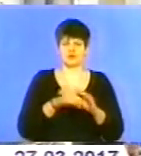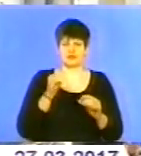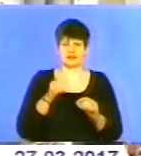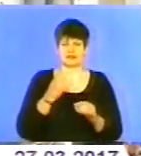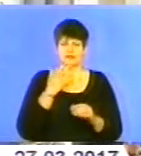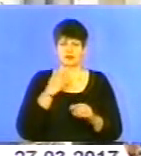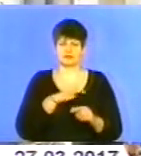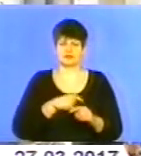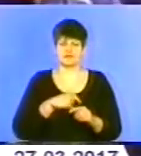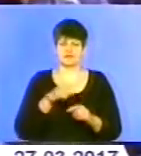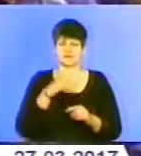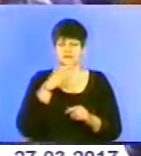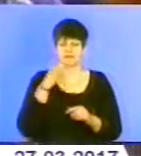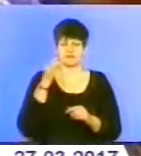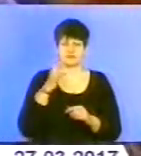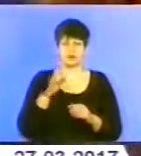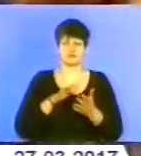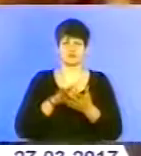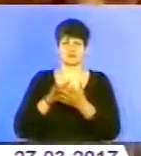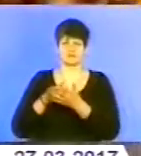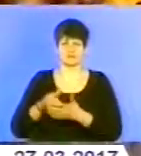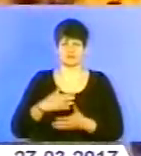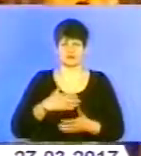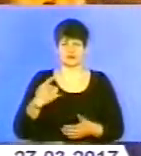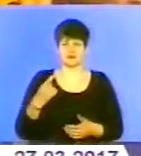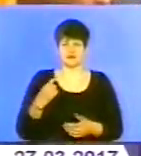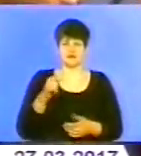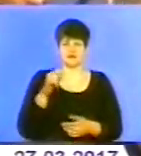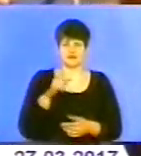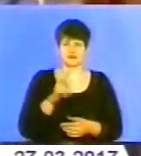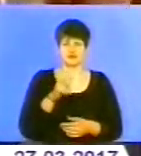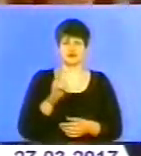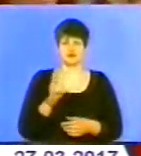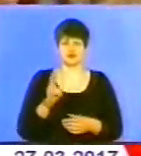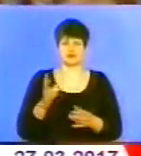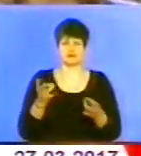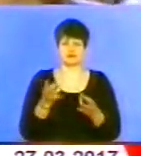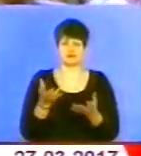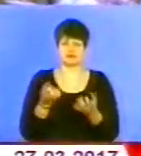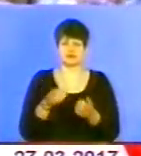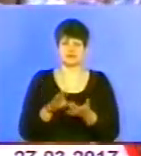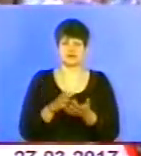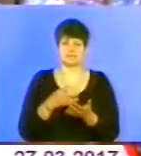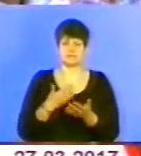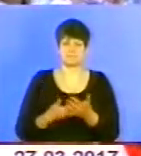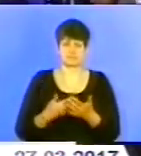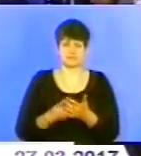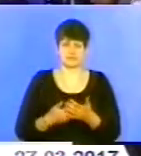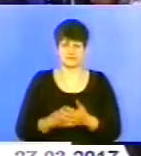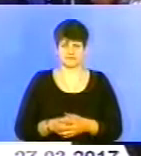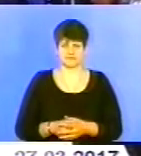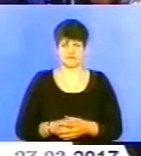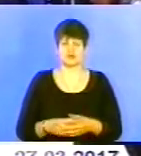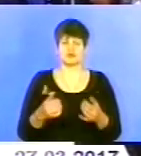депутатом. Він неодноразово подорожував нашим краєм. Він – той, з кого варто брати приклад, вважають студенти.